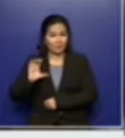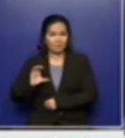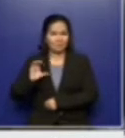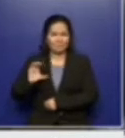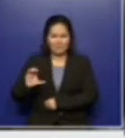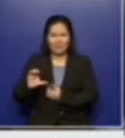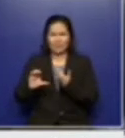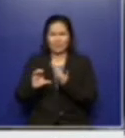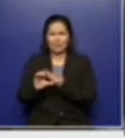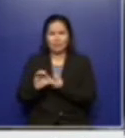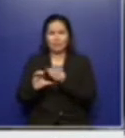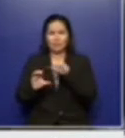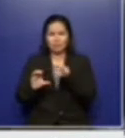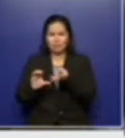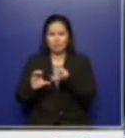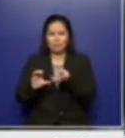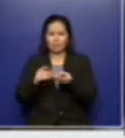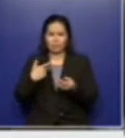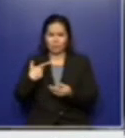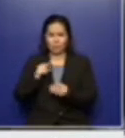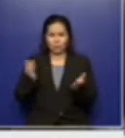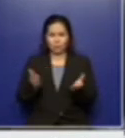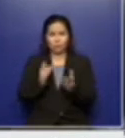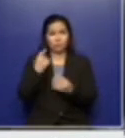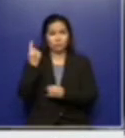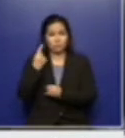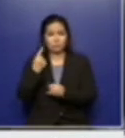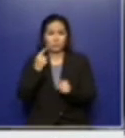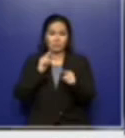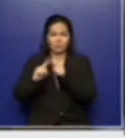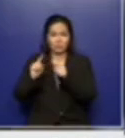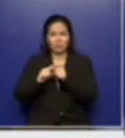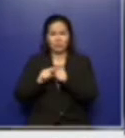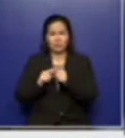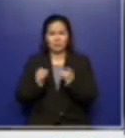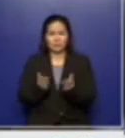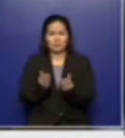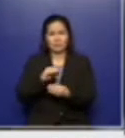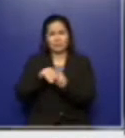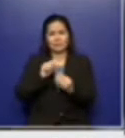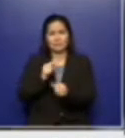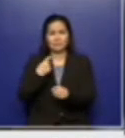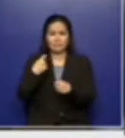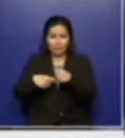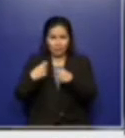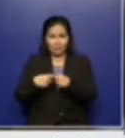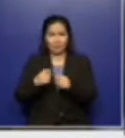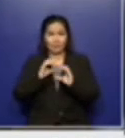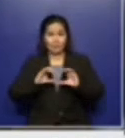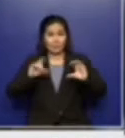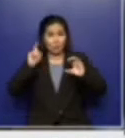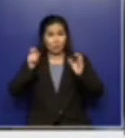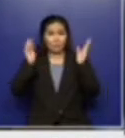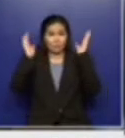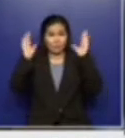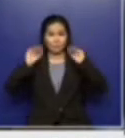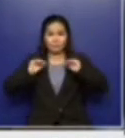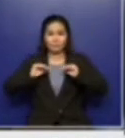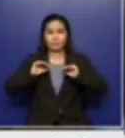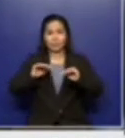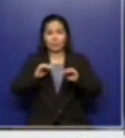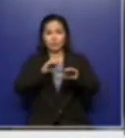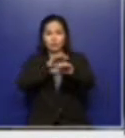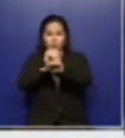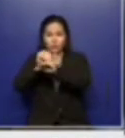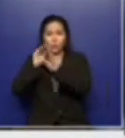ค่นี้จะทำอะไรให้เกิดการท่องเที่ยวที่กระตุ้นเศรษฐกิจได้ครับรัฐต้องประชาสัมพันธ์จูงใ